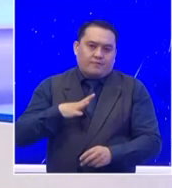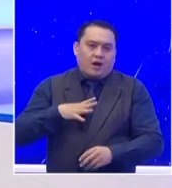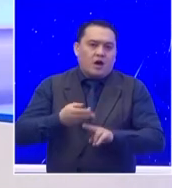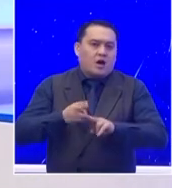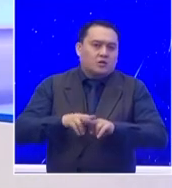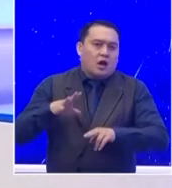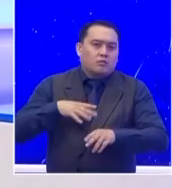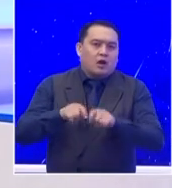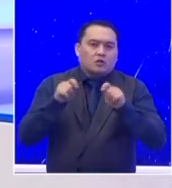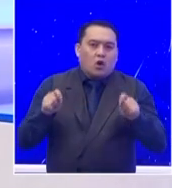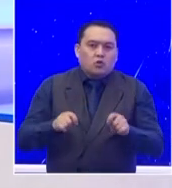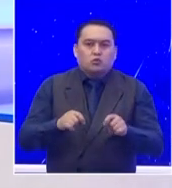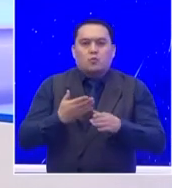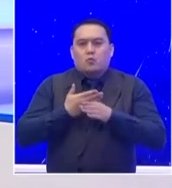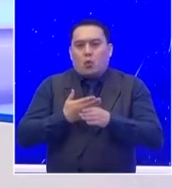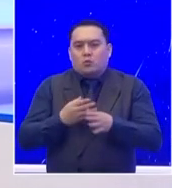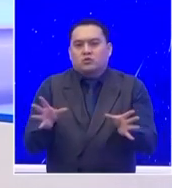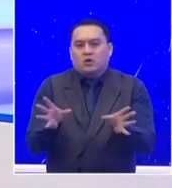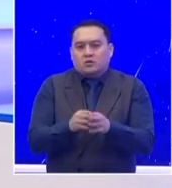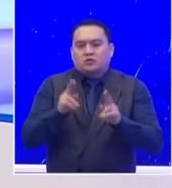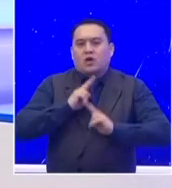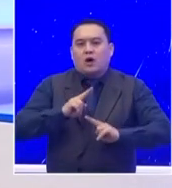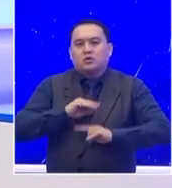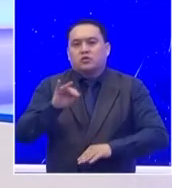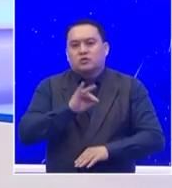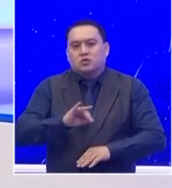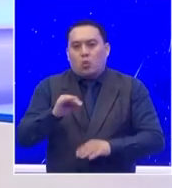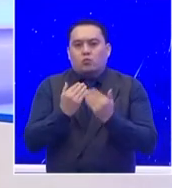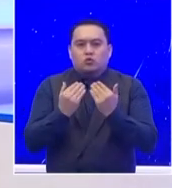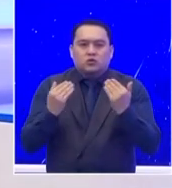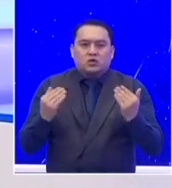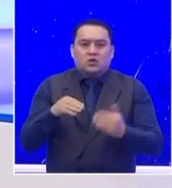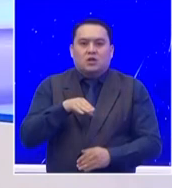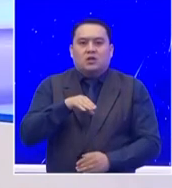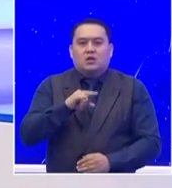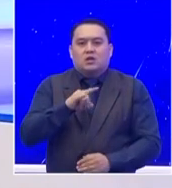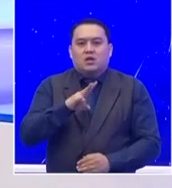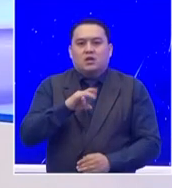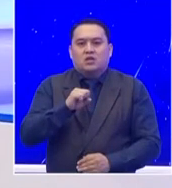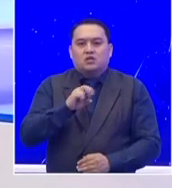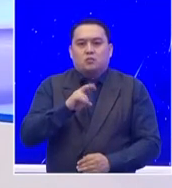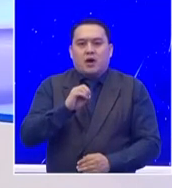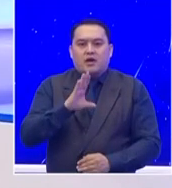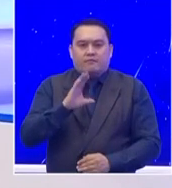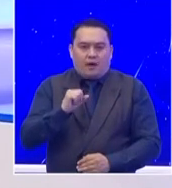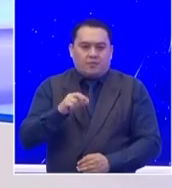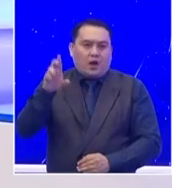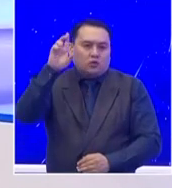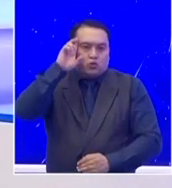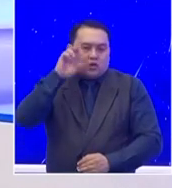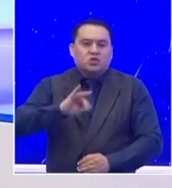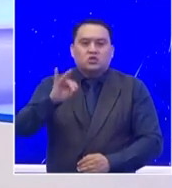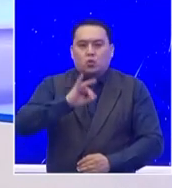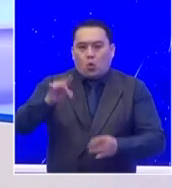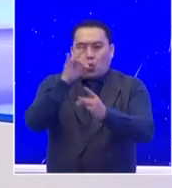степи». Она открылась благодаря содействию сотрудников историко-краеведческого музея имени Мухамеджана Танышбаева и